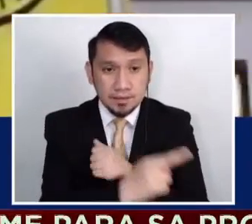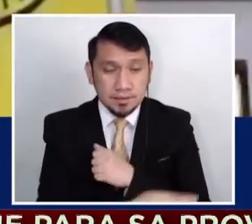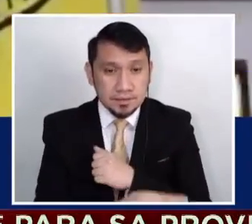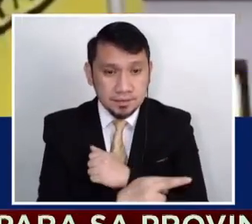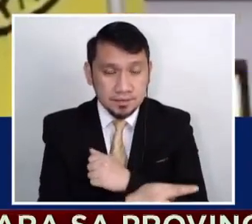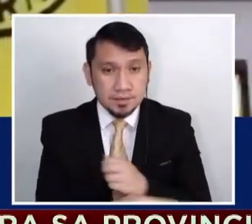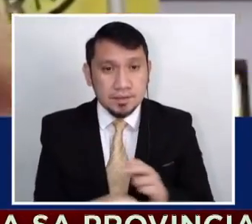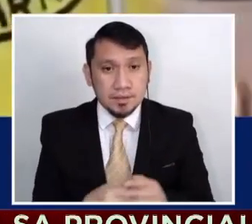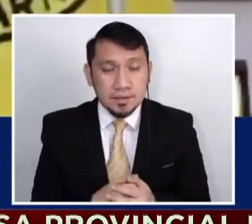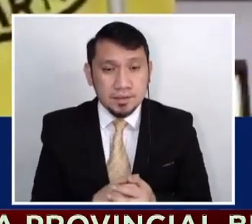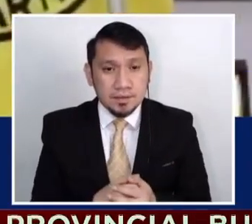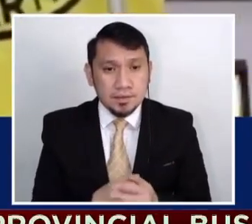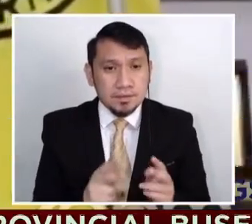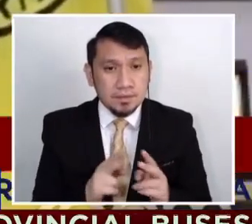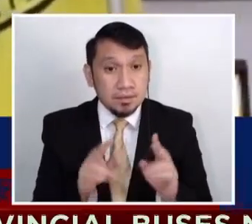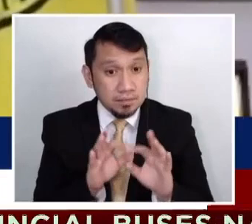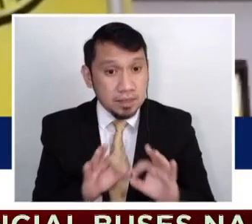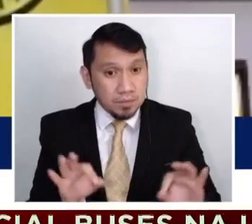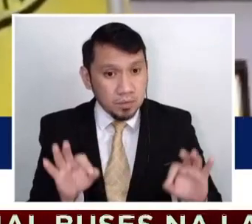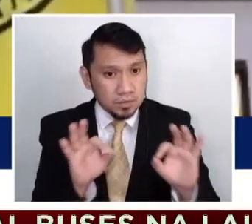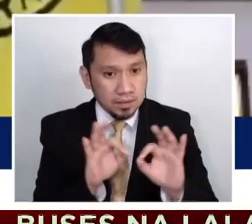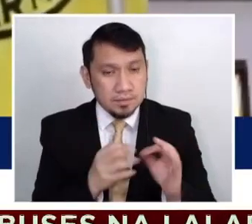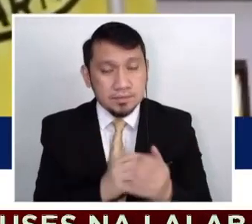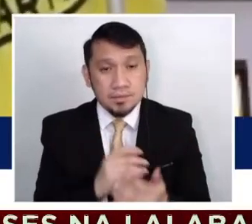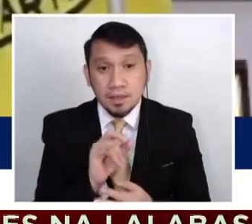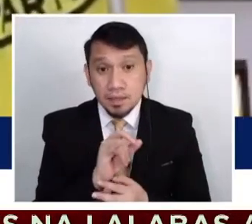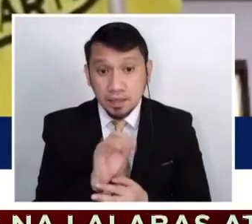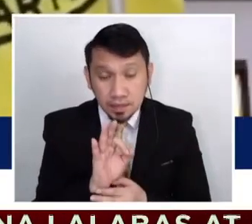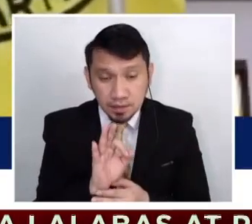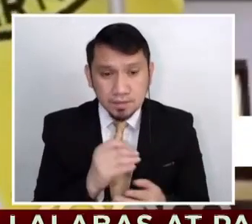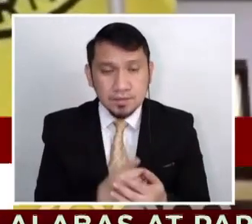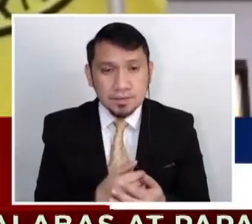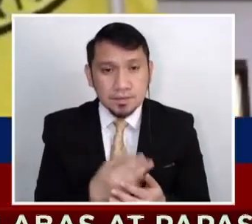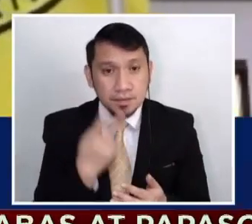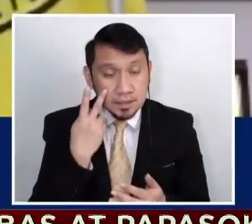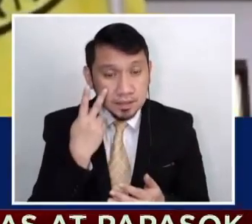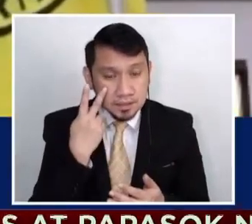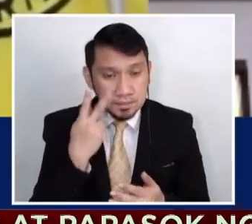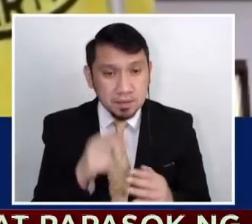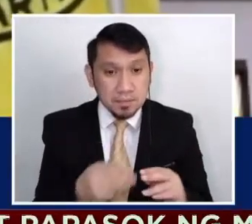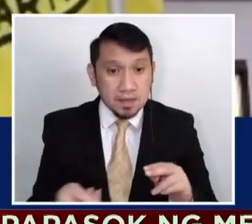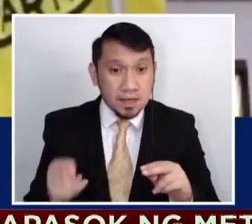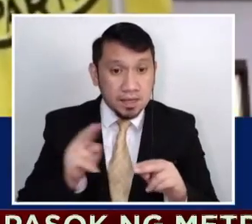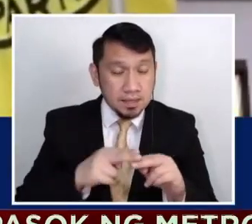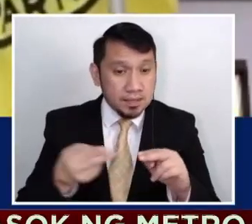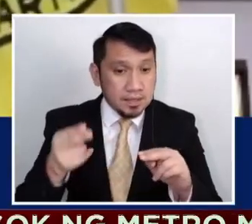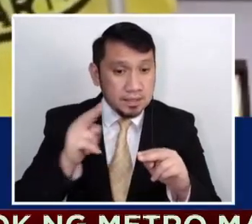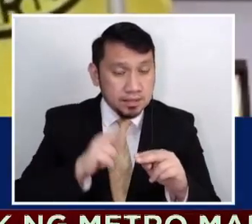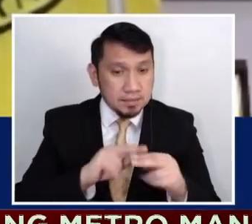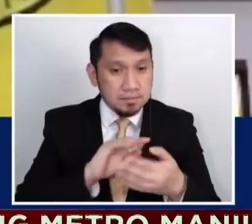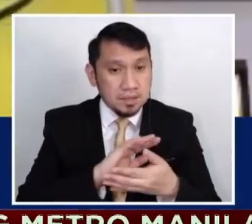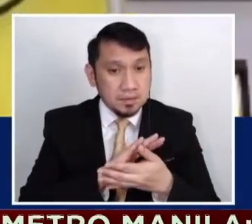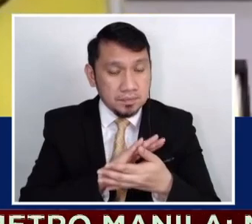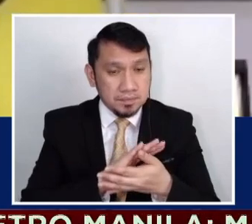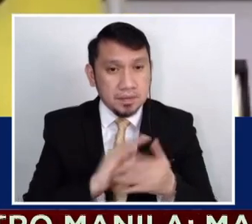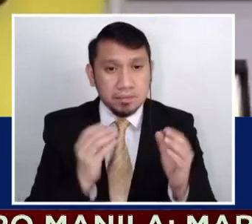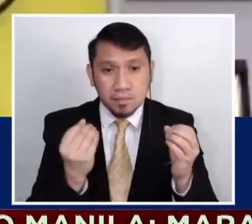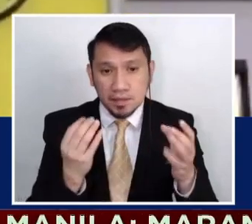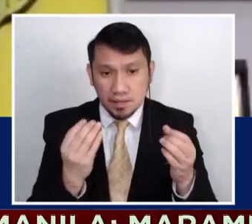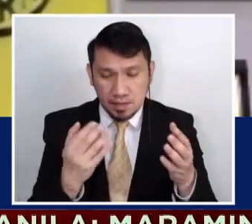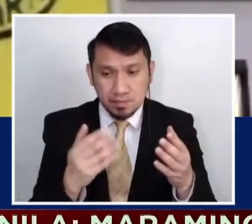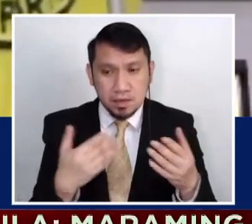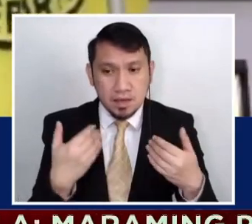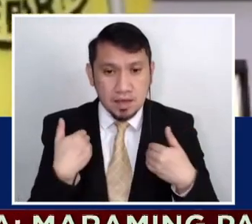very critical. Kapag diyan pumutok ang ating pagtaas ng kaso, marami ang i-expect natin na maging severe or